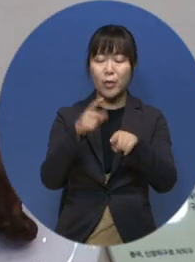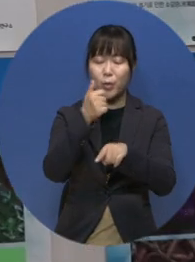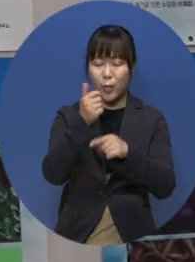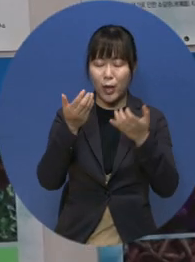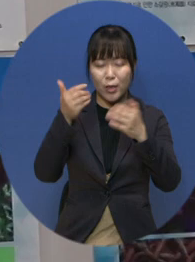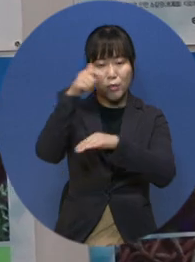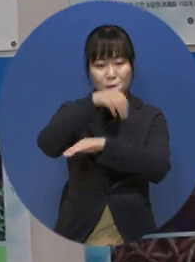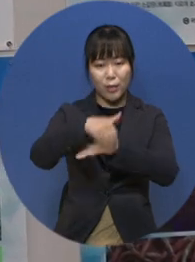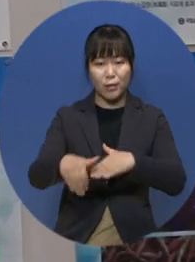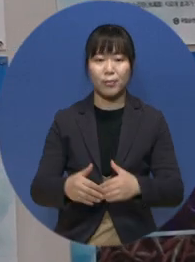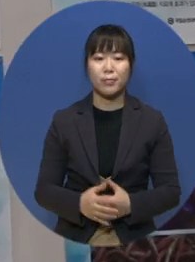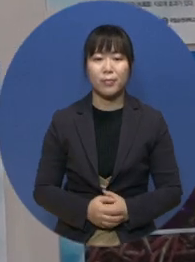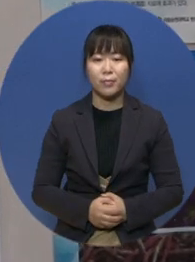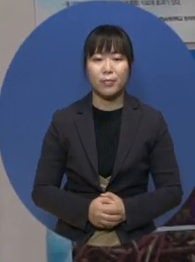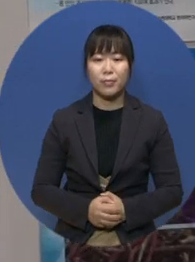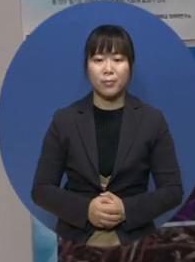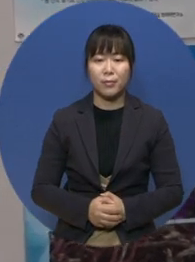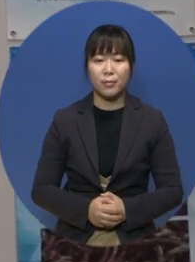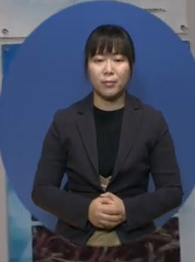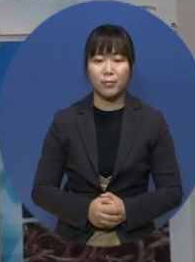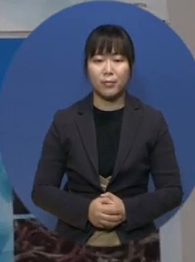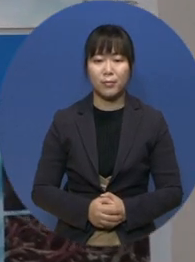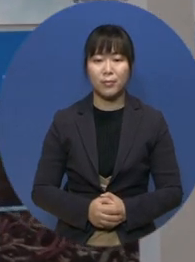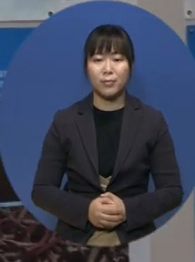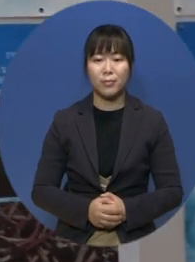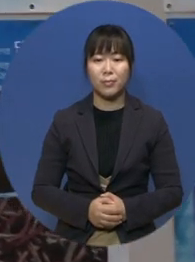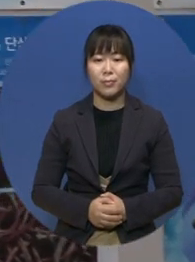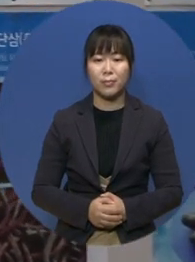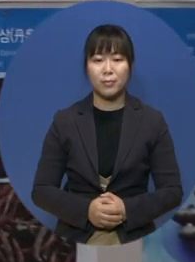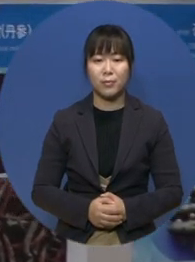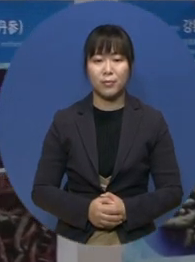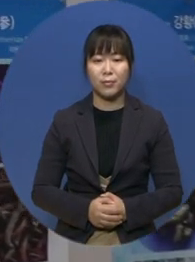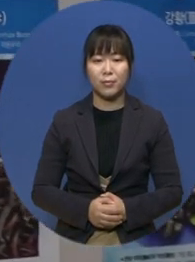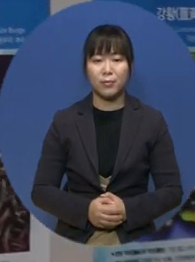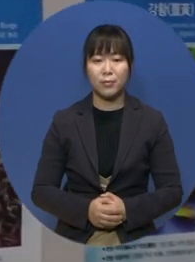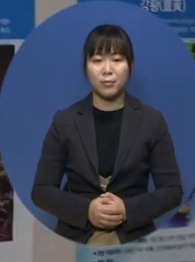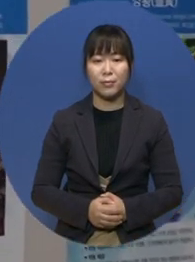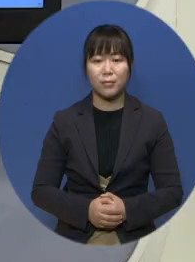소개할 예정입니다. 복지TV 뉴스 이영춘입니다.